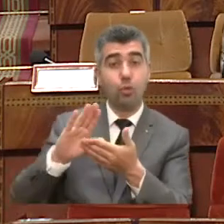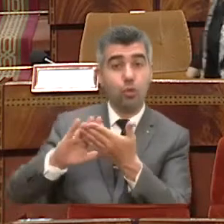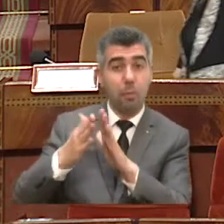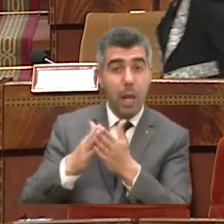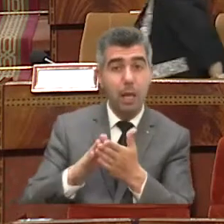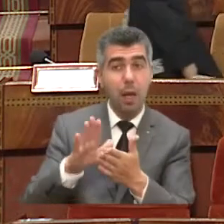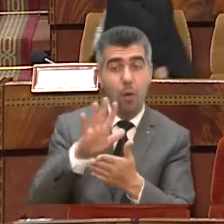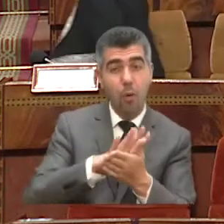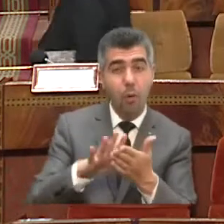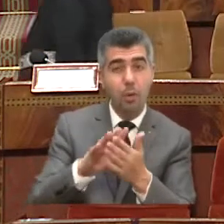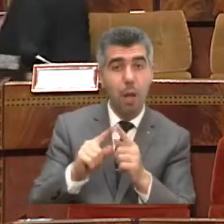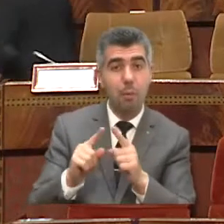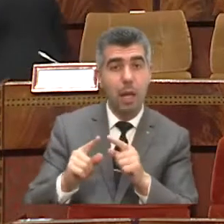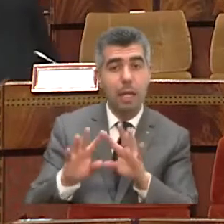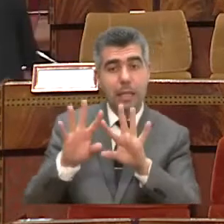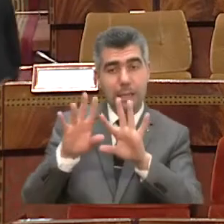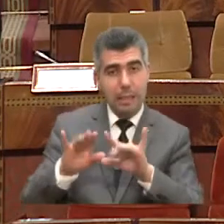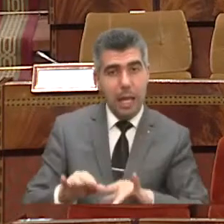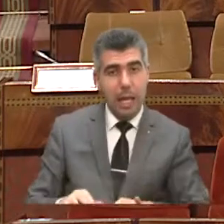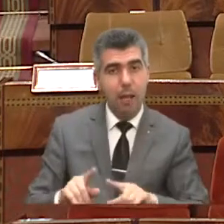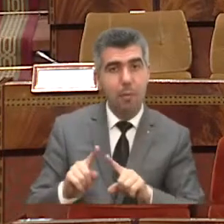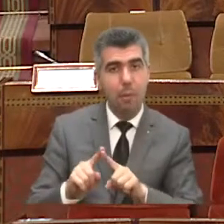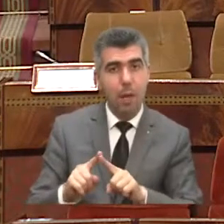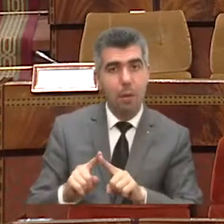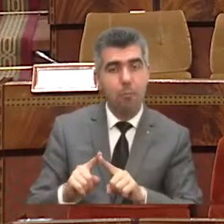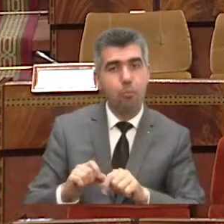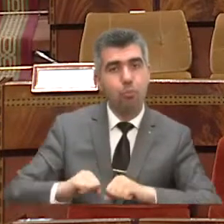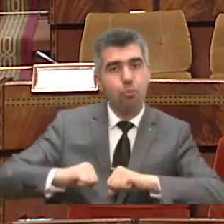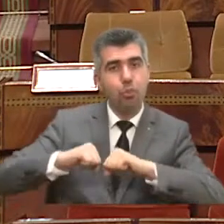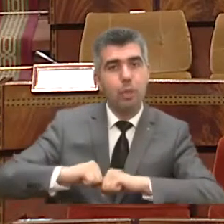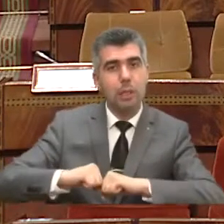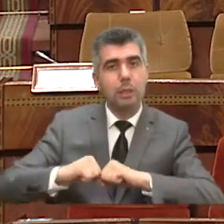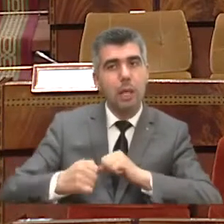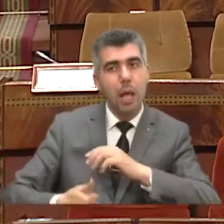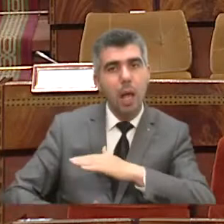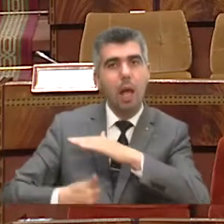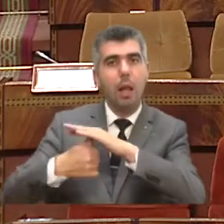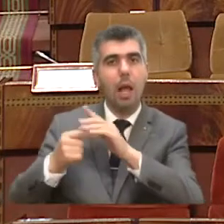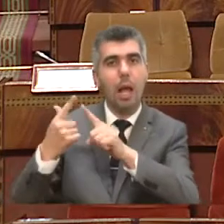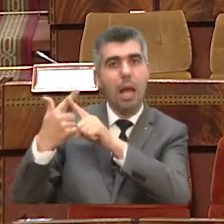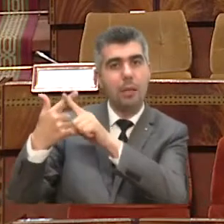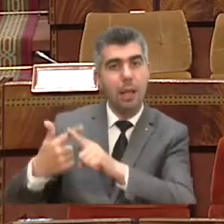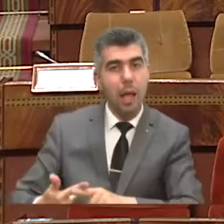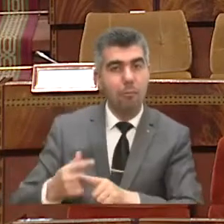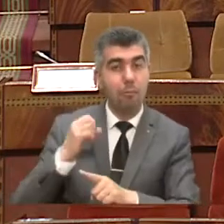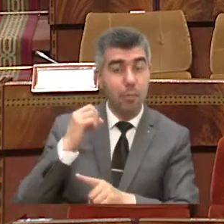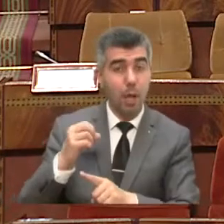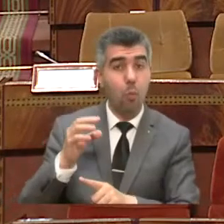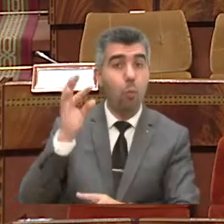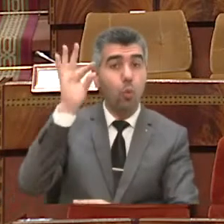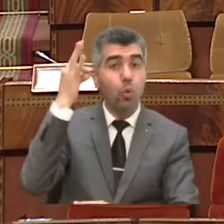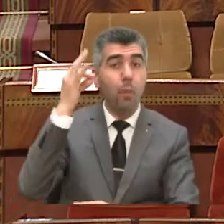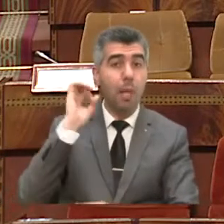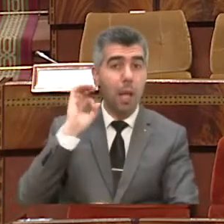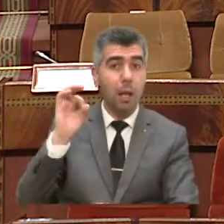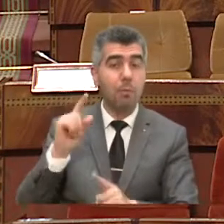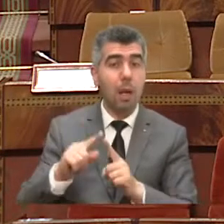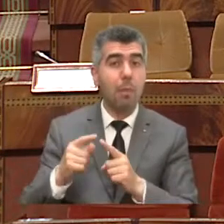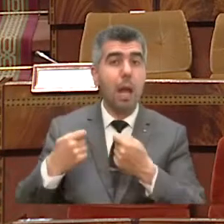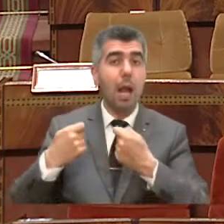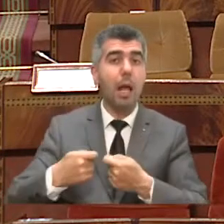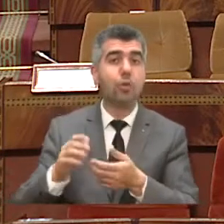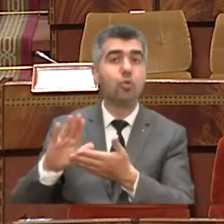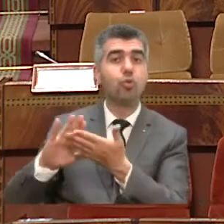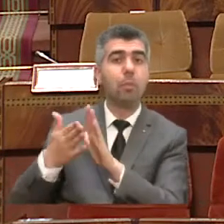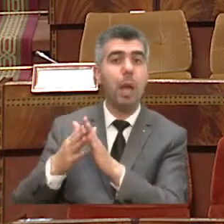ديال المجلس الاعلى للحسابات تحدث عن مجموعه من الاختلالات، وتحدث على مندوبين عندكم في الوزاره ديالكم يتراسوا الجمعيات وكيسيروا